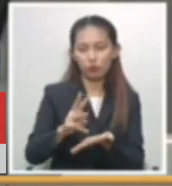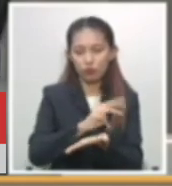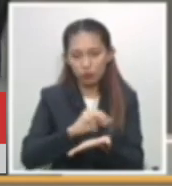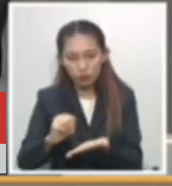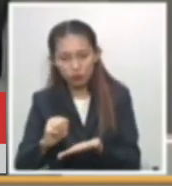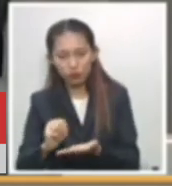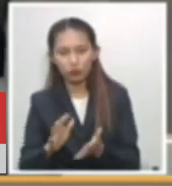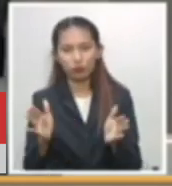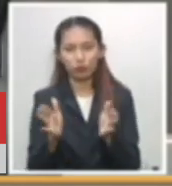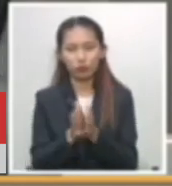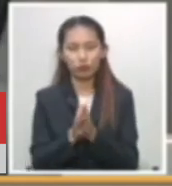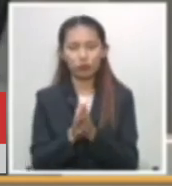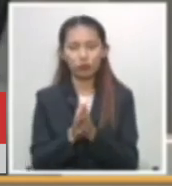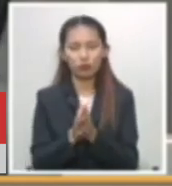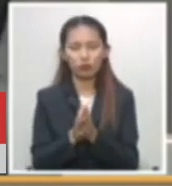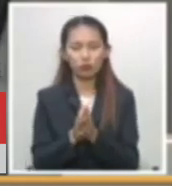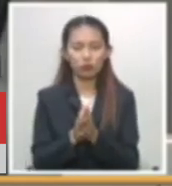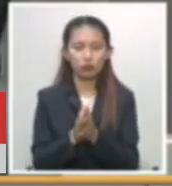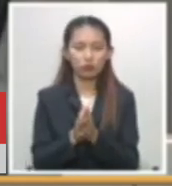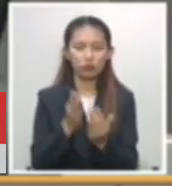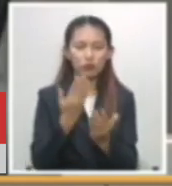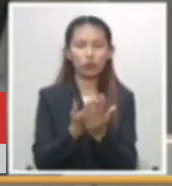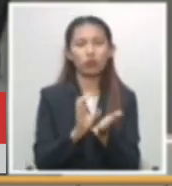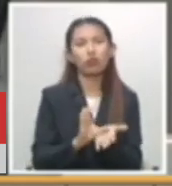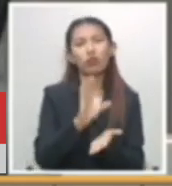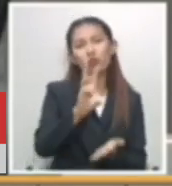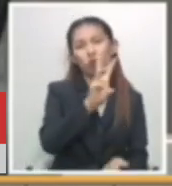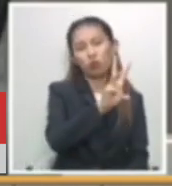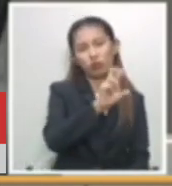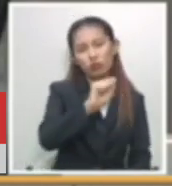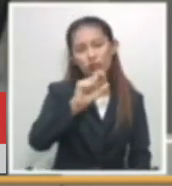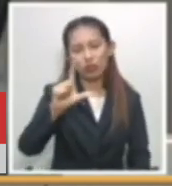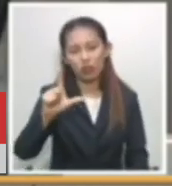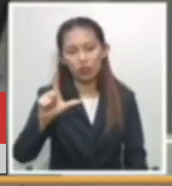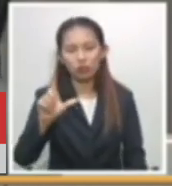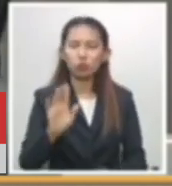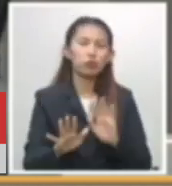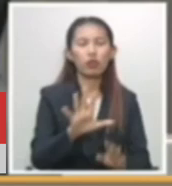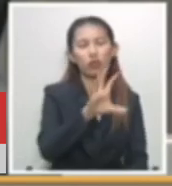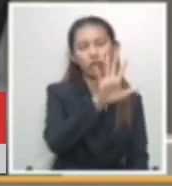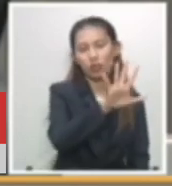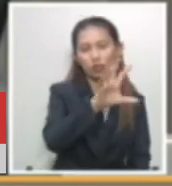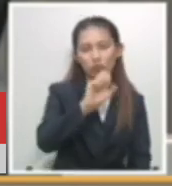ล้วประมาณ 600,000 ล้าน 500,000 กว่าล้าน